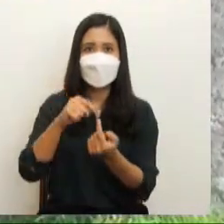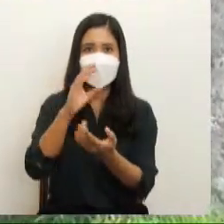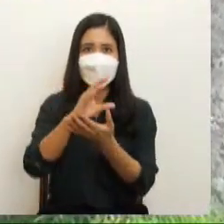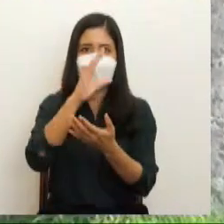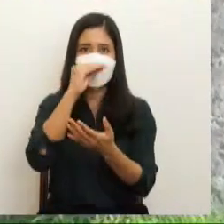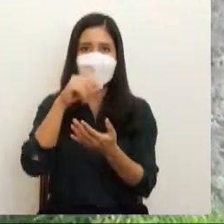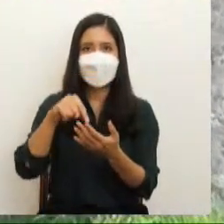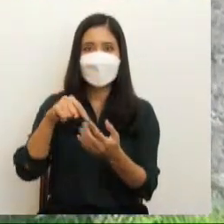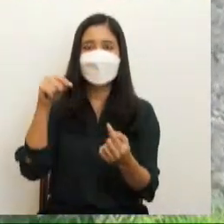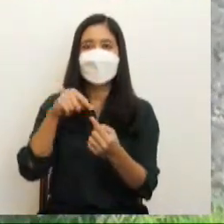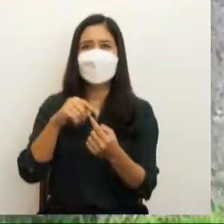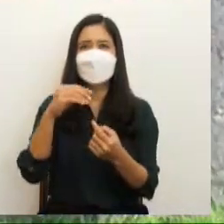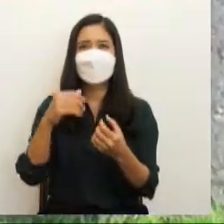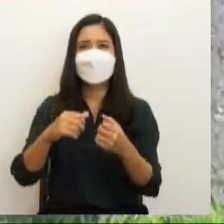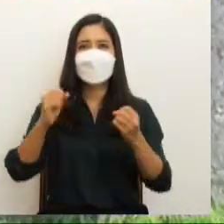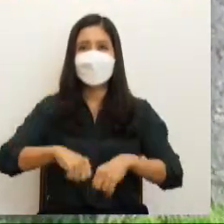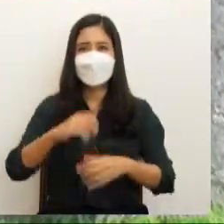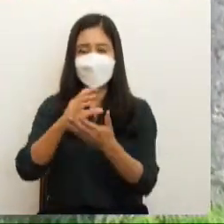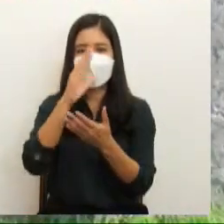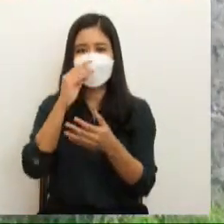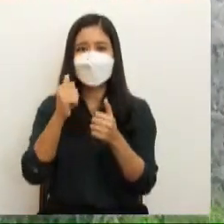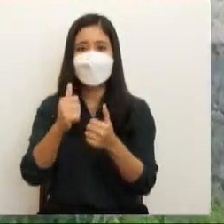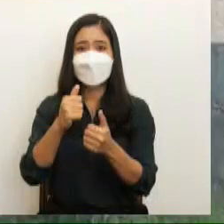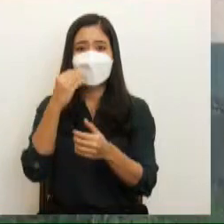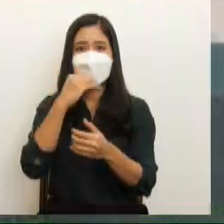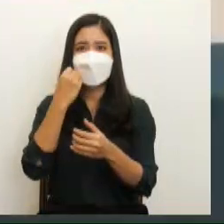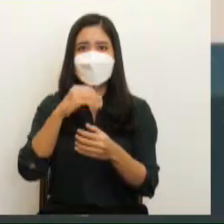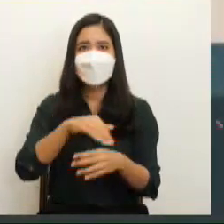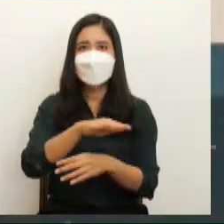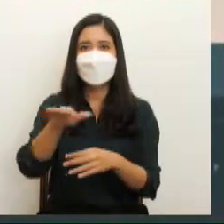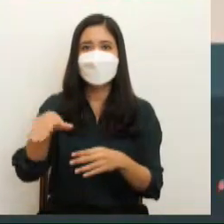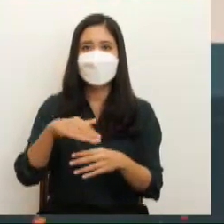ช่วงสถานการณ์แพร่ระบาดของโรคโควิด-19